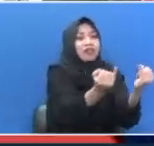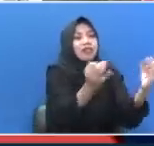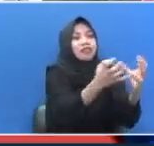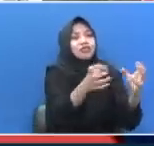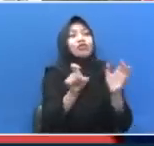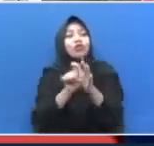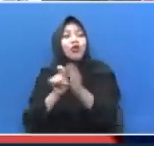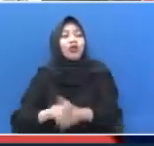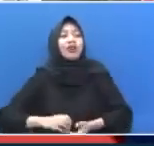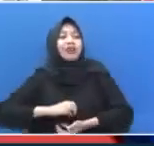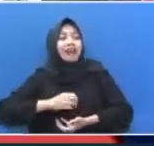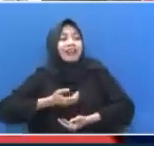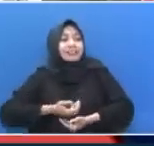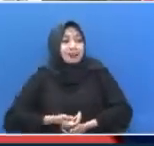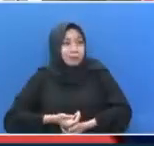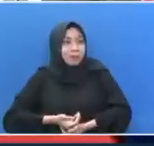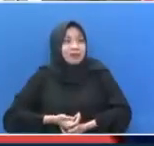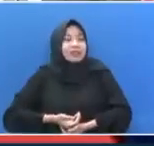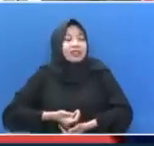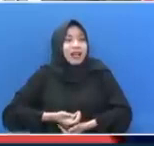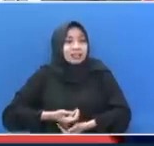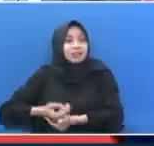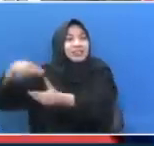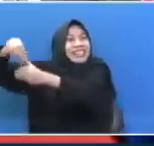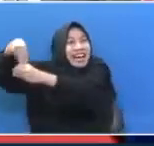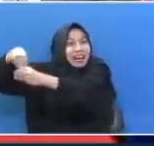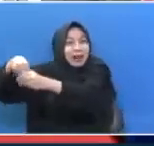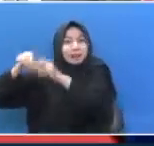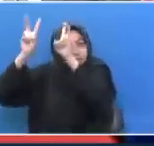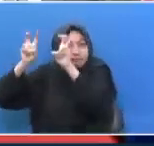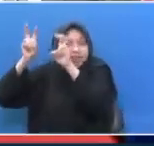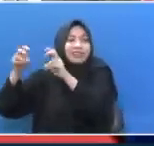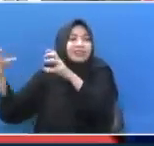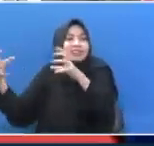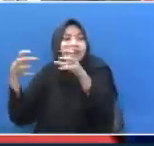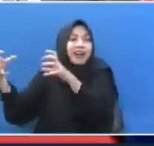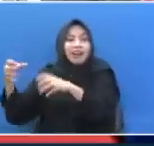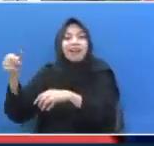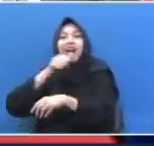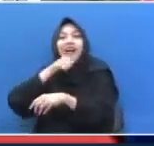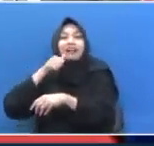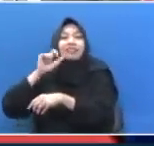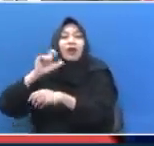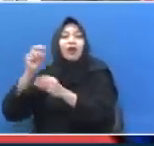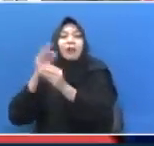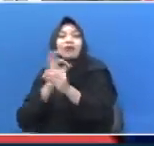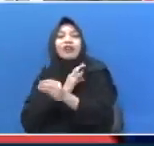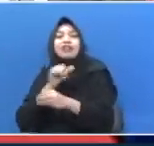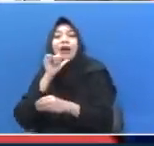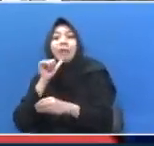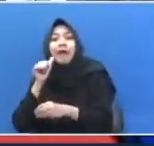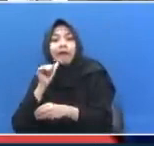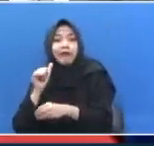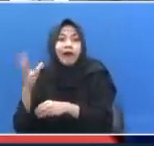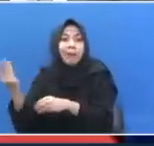Nasdem misalnya dan Demokrat sampai hari ini masih bersih tegang terutama soal siapa cawapresnya Anies Kapan diumumkan Apakah cepat atau